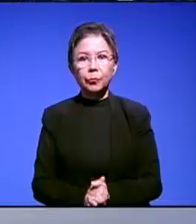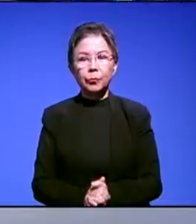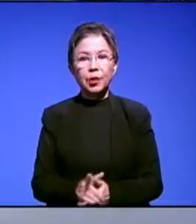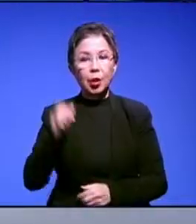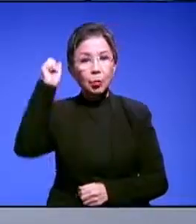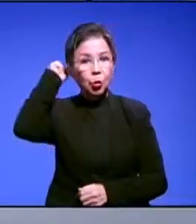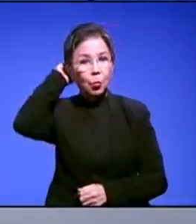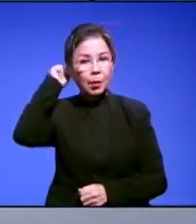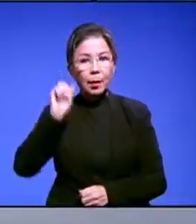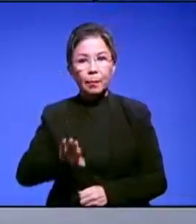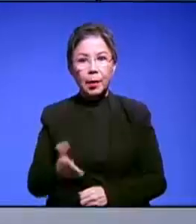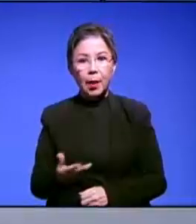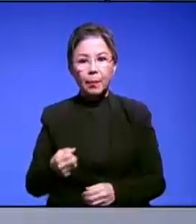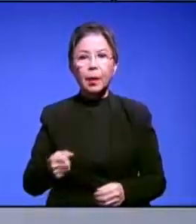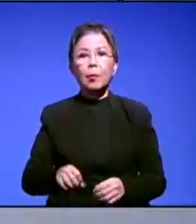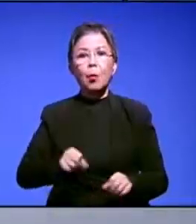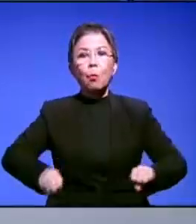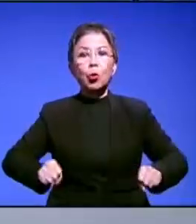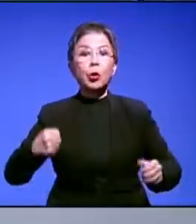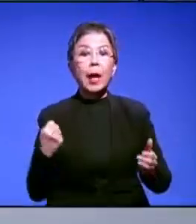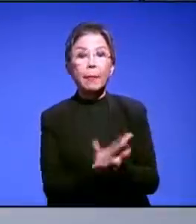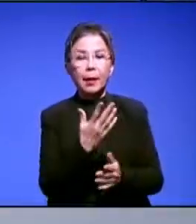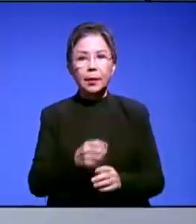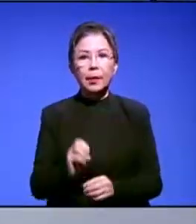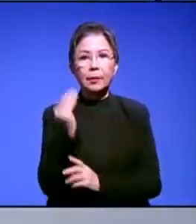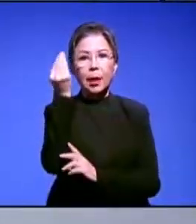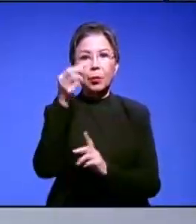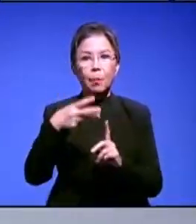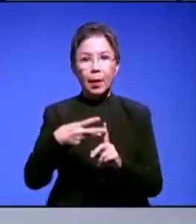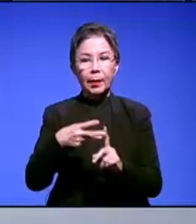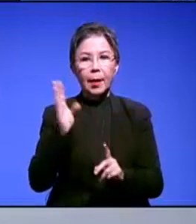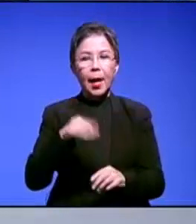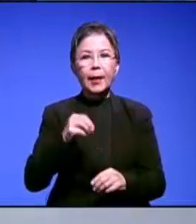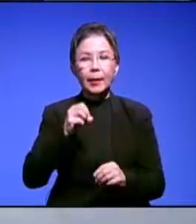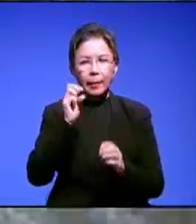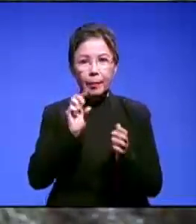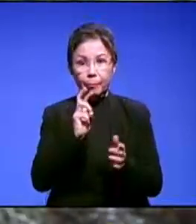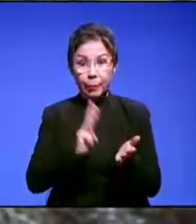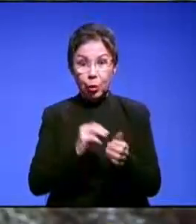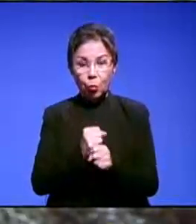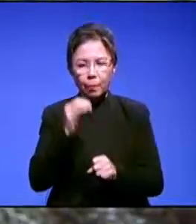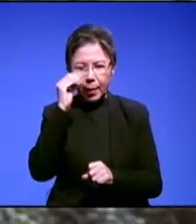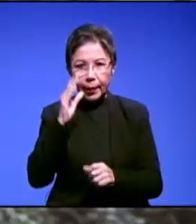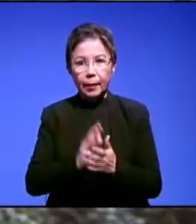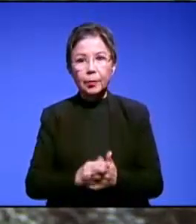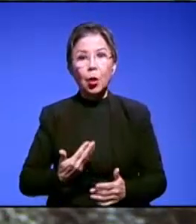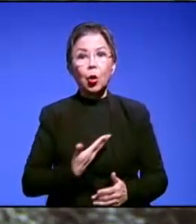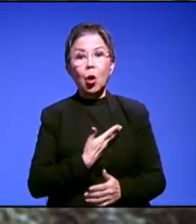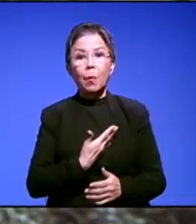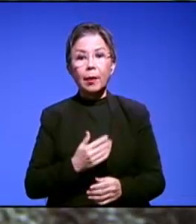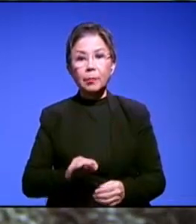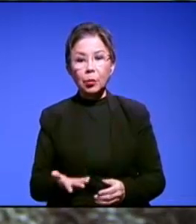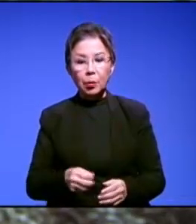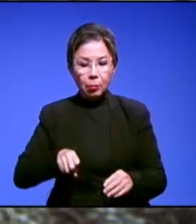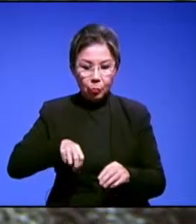seorang ibu rumah tangga tewas tertabrak motor di Tambora Jakarta Barat pada minggu pagi korban tertabrak pasca menyeberang